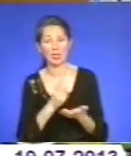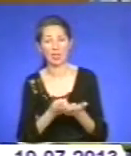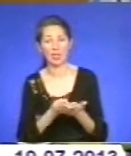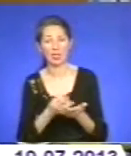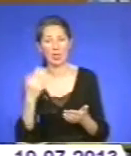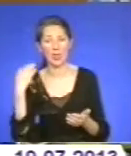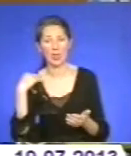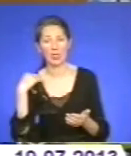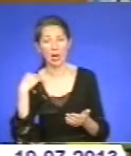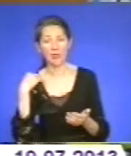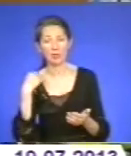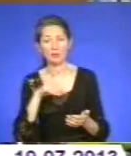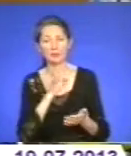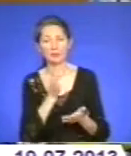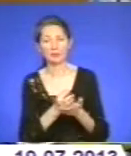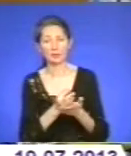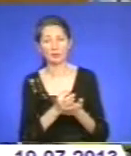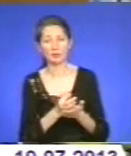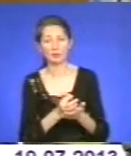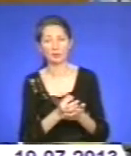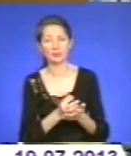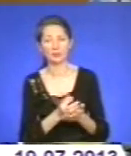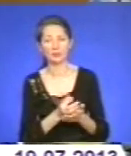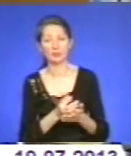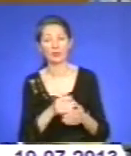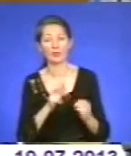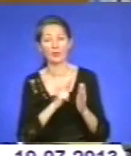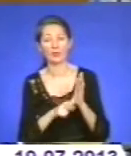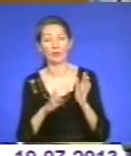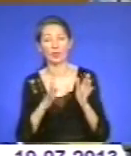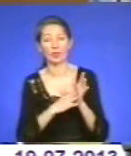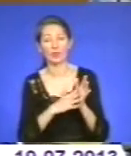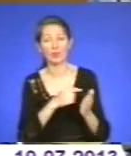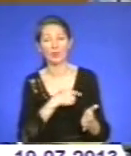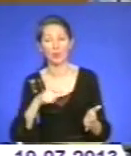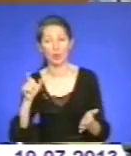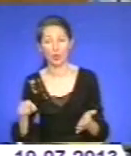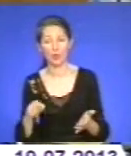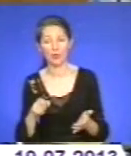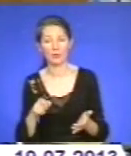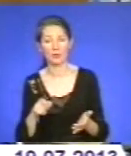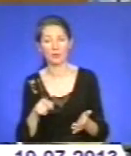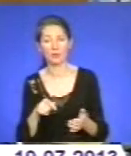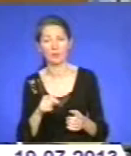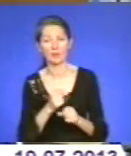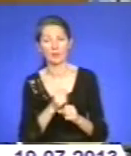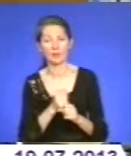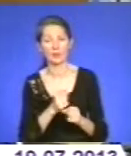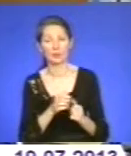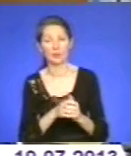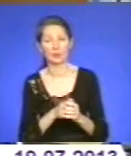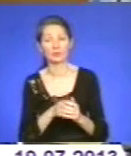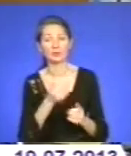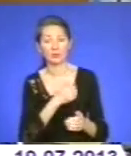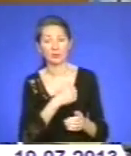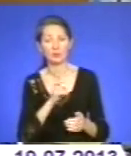на плечах і на відповідальності тих 89 депутатів робочих дієвих. Хотів